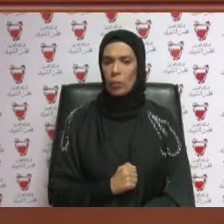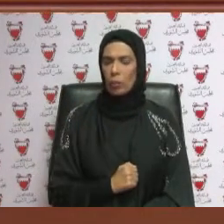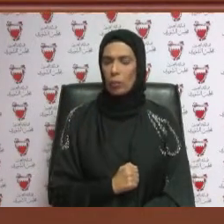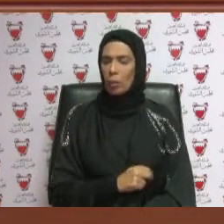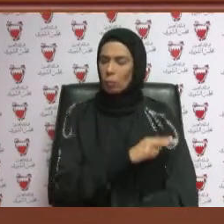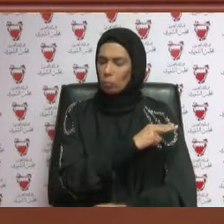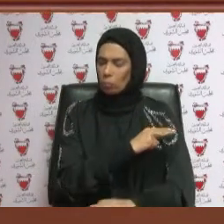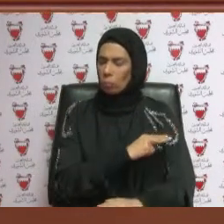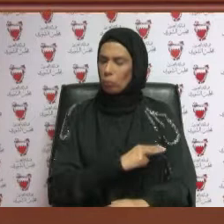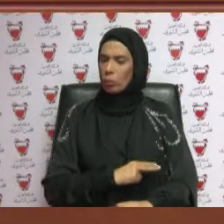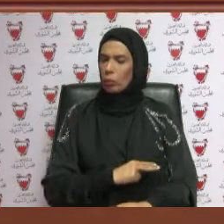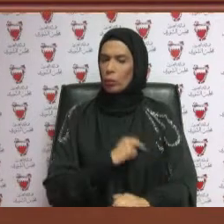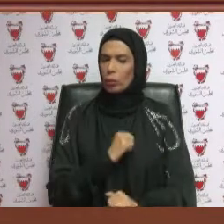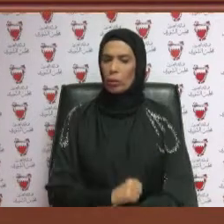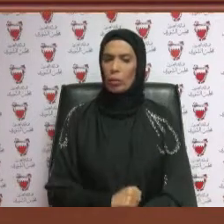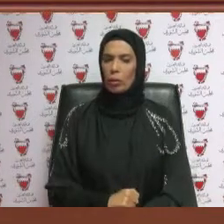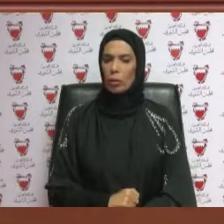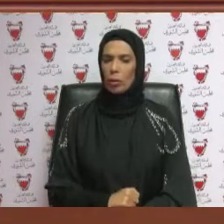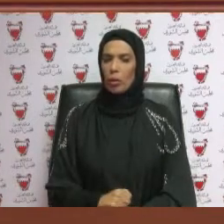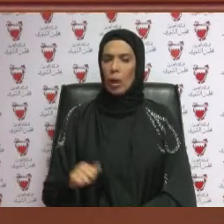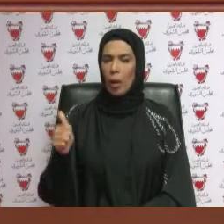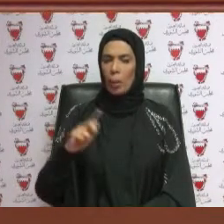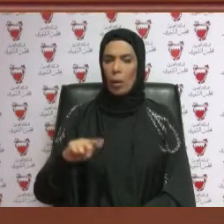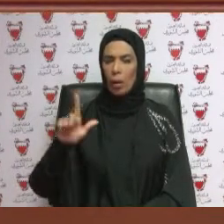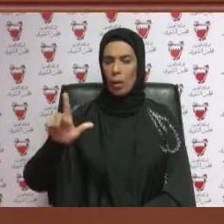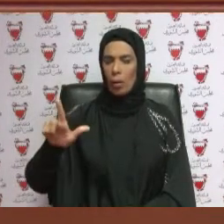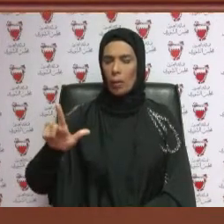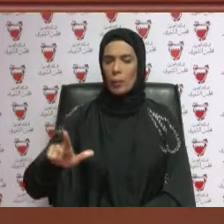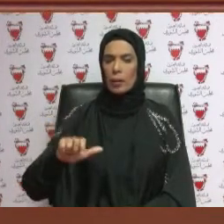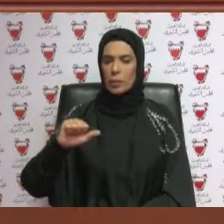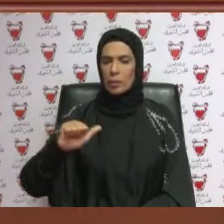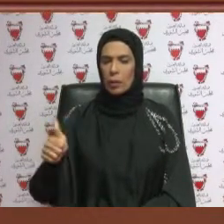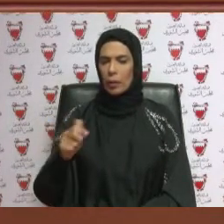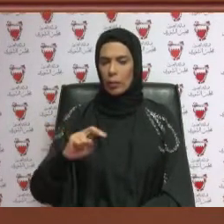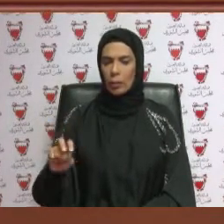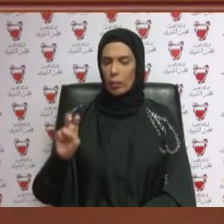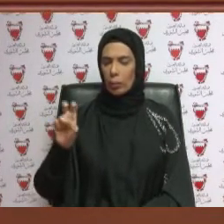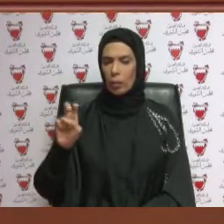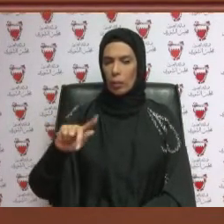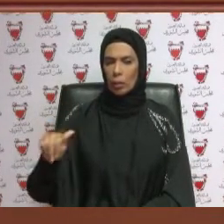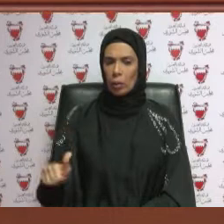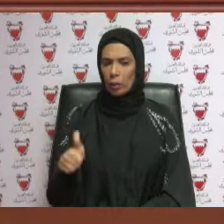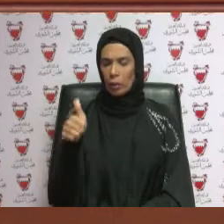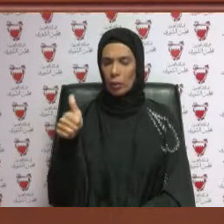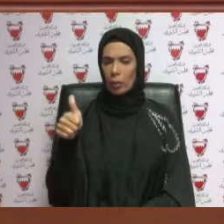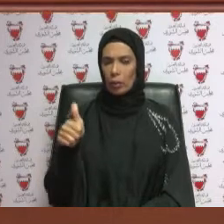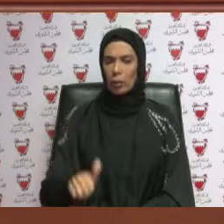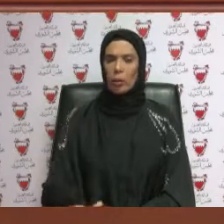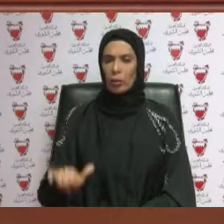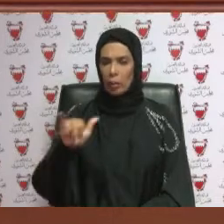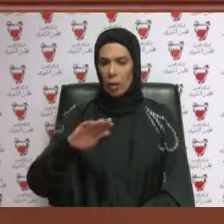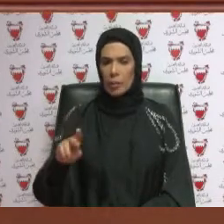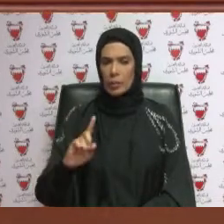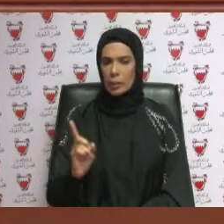أصحاب السعادة الأعضاء الدكتور عبد العزيز حسن أبل، صادق عيد آل رحمة، رضا عبد الله فرج، ياسر